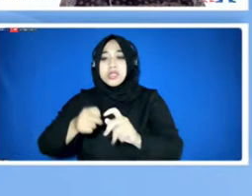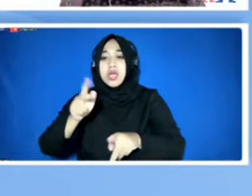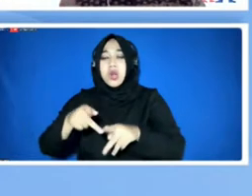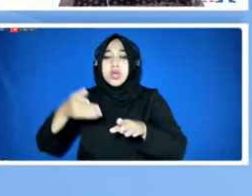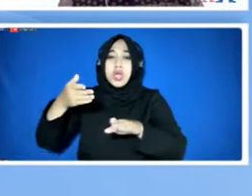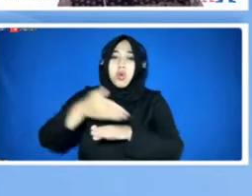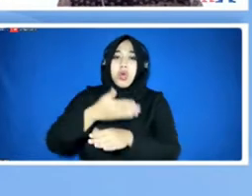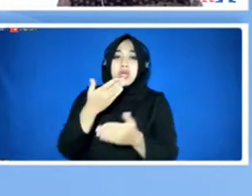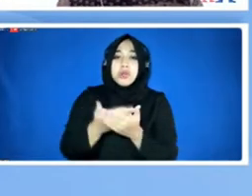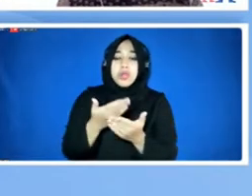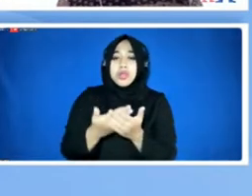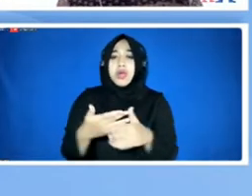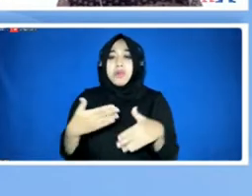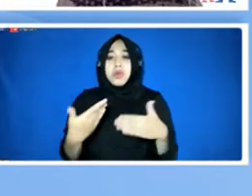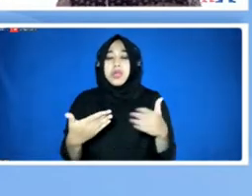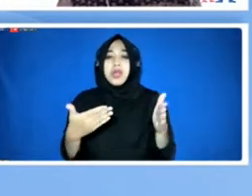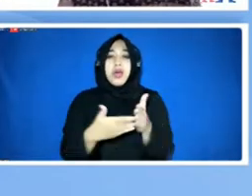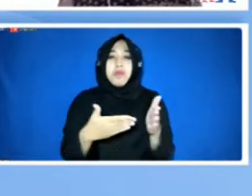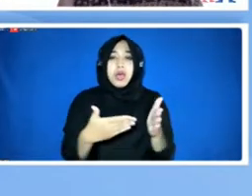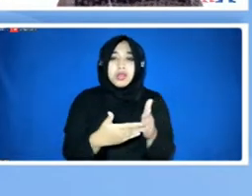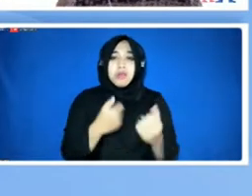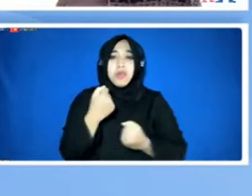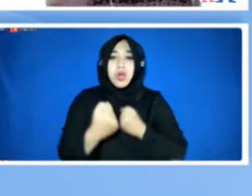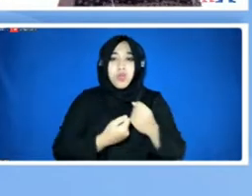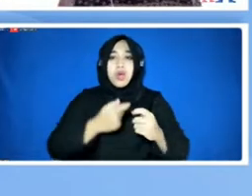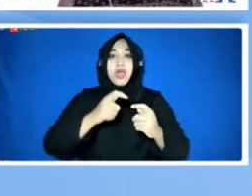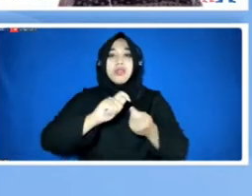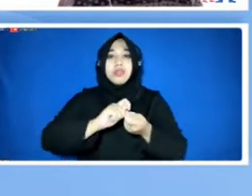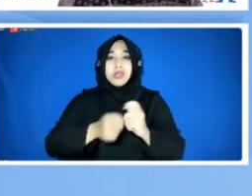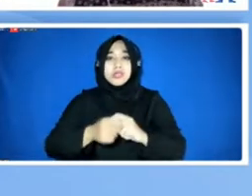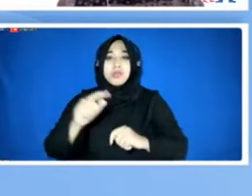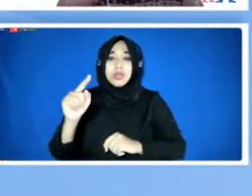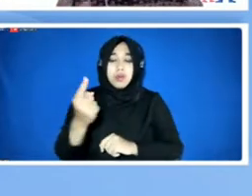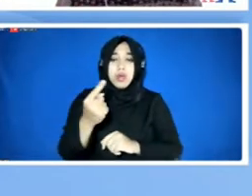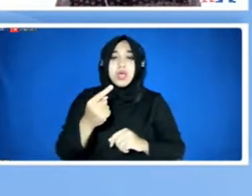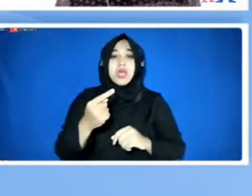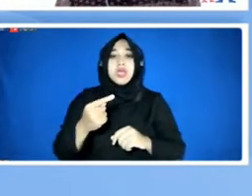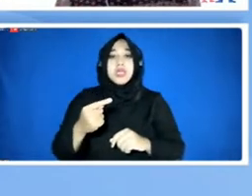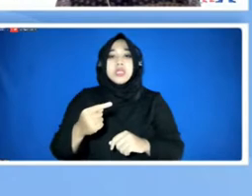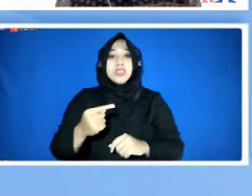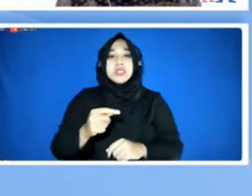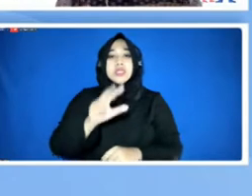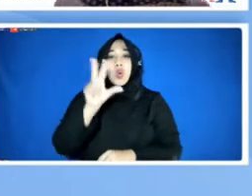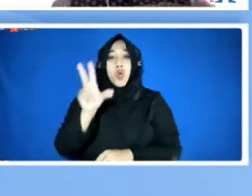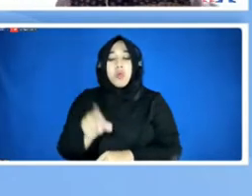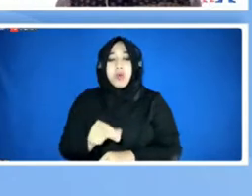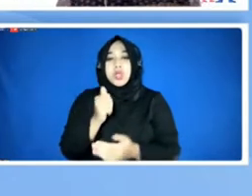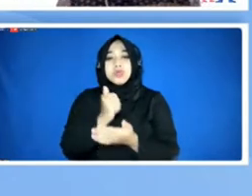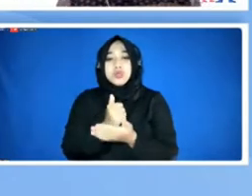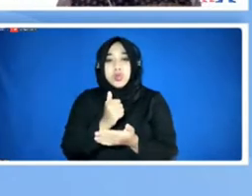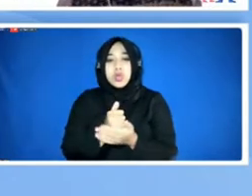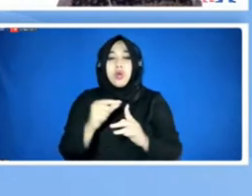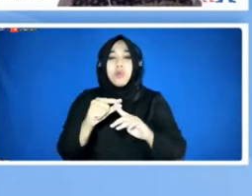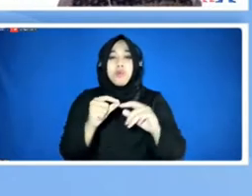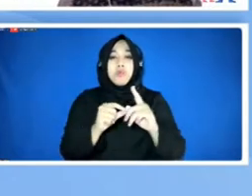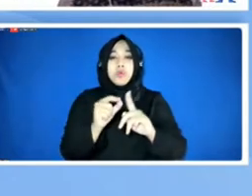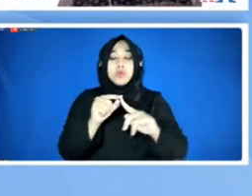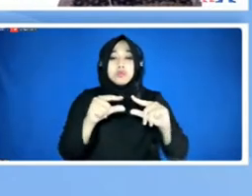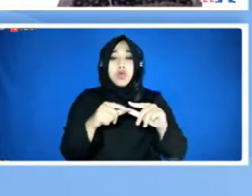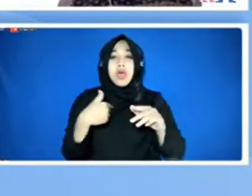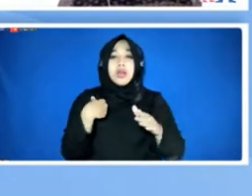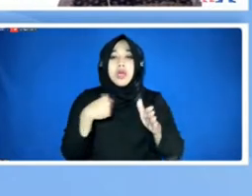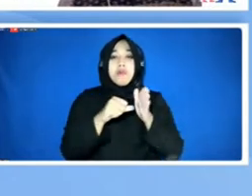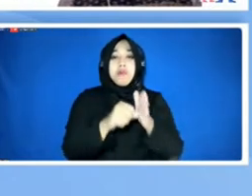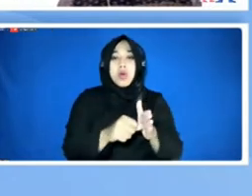bagaimana kendala-kendala ke dalam melakukan testing. Pertama, untuk di Jawa Barat, dengan ada PUSPA sebenarnya, karena juga ada bantuan dari Pemprov